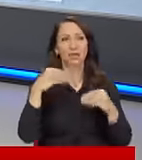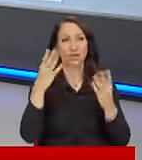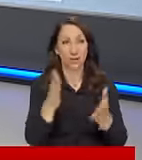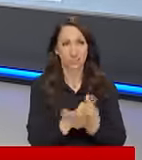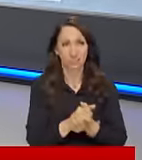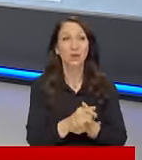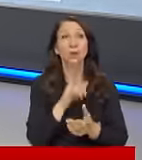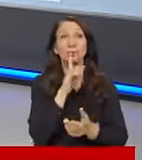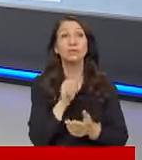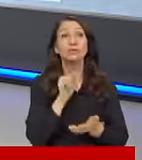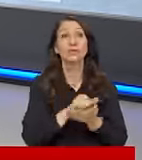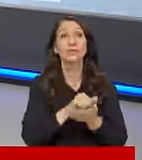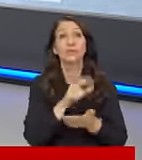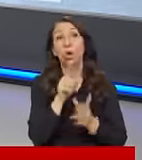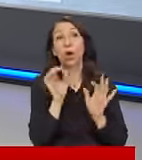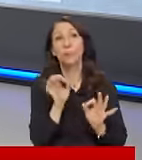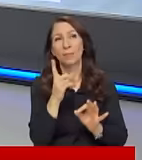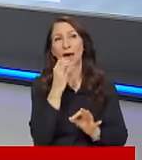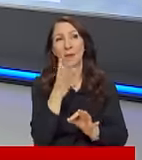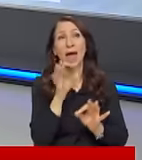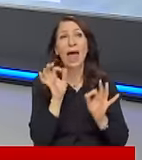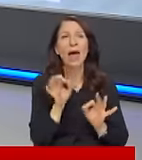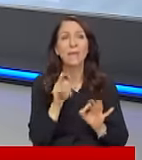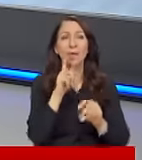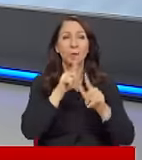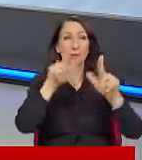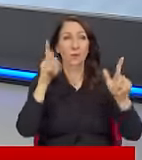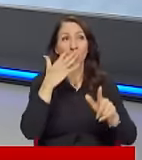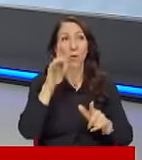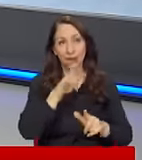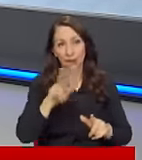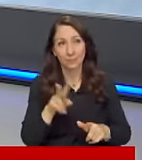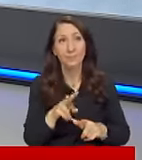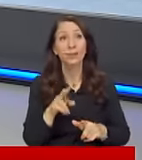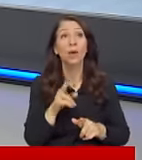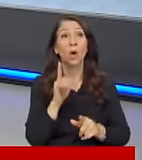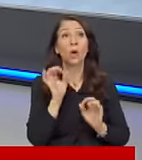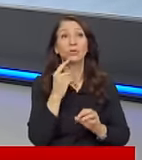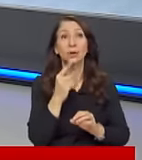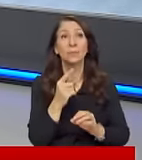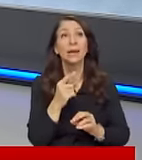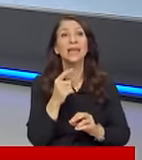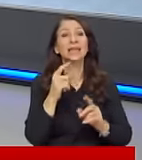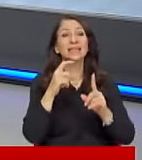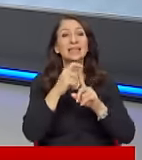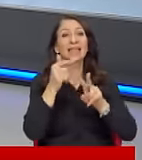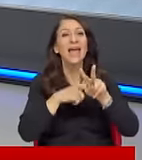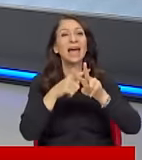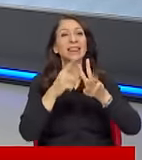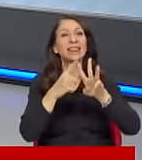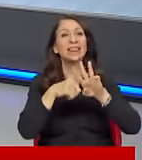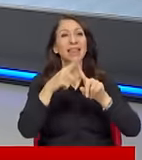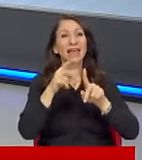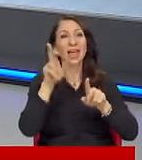satılacak. Sözcü gazetesi bu önemli bir haber. Bunu hemen bir okuyayım. Bu da önemli bir haber. Öyle söyleyeyim. Diyanet'in iftar